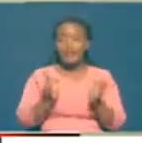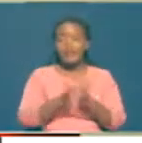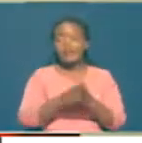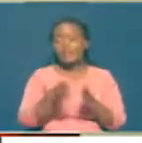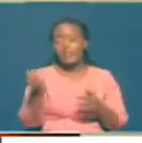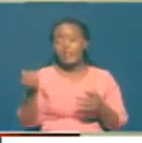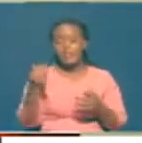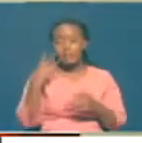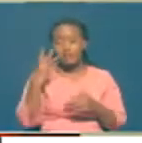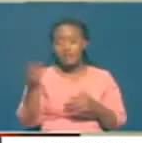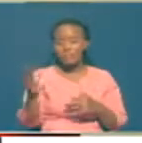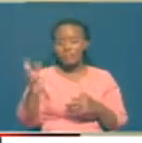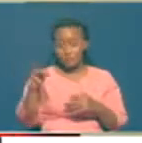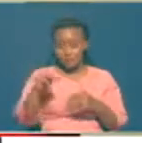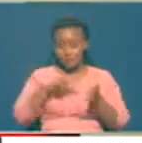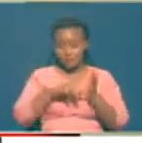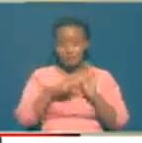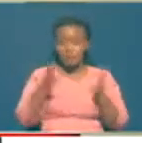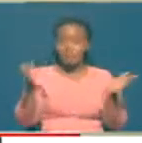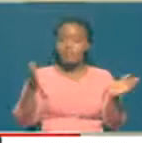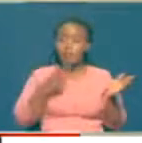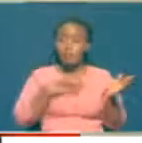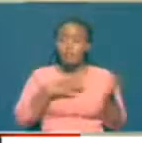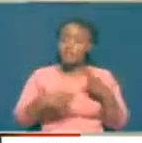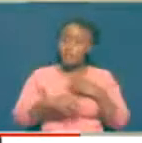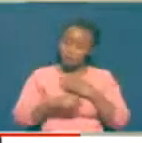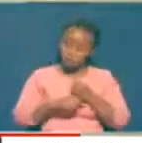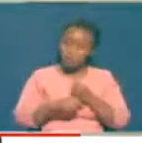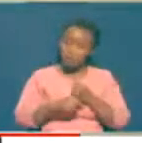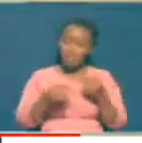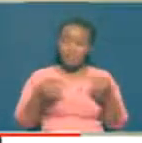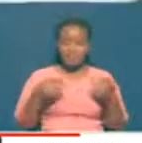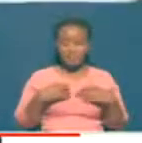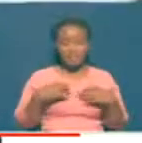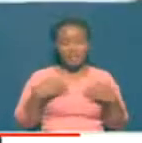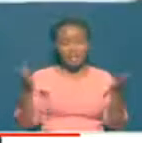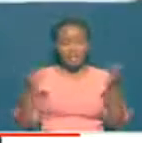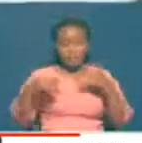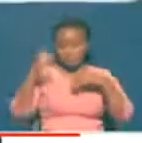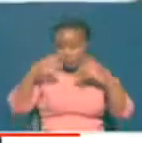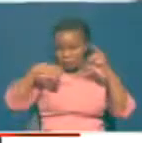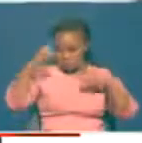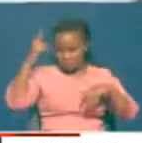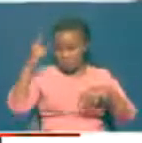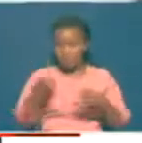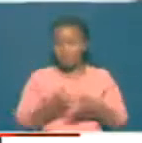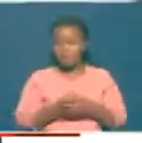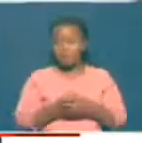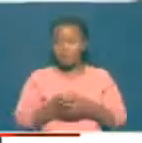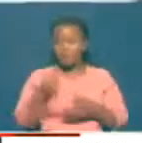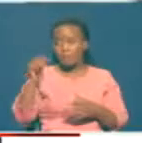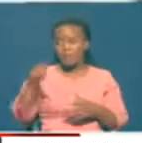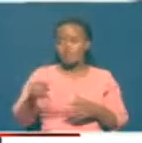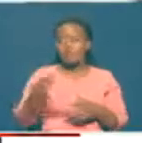57. So hapo niko na confidence ya kushinda medali. Since it's my first time,